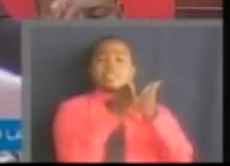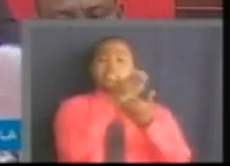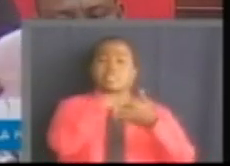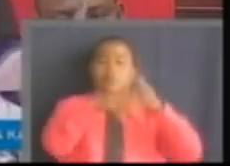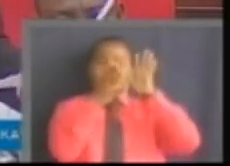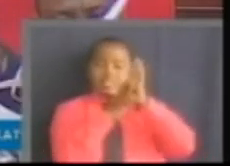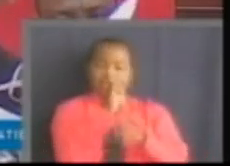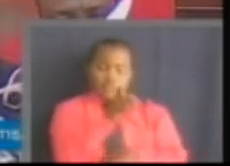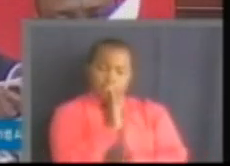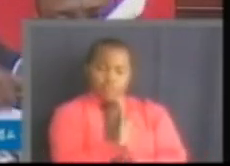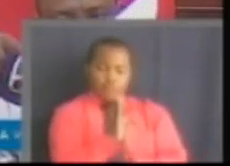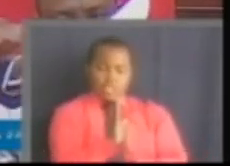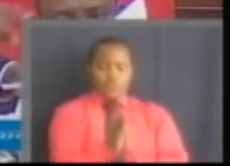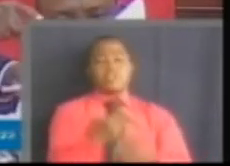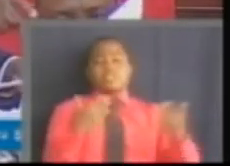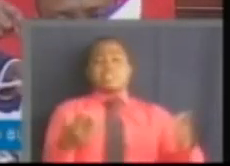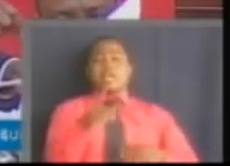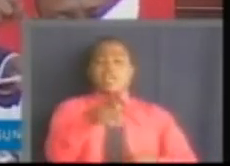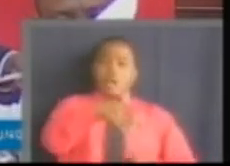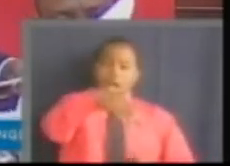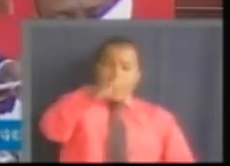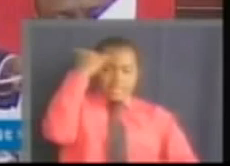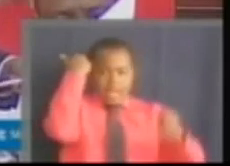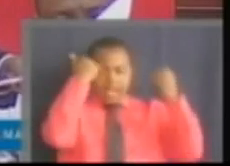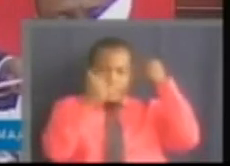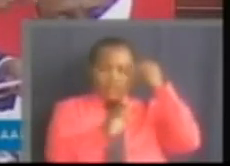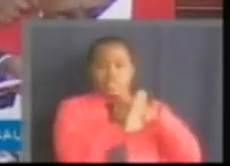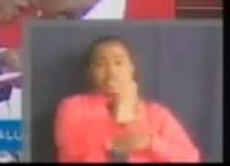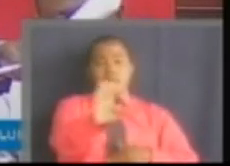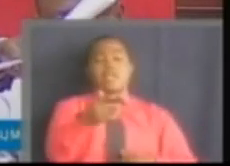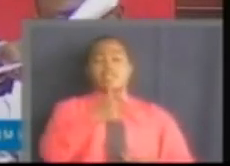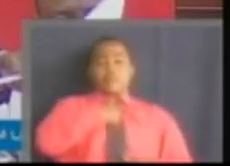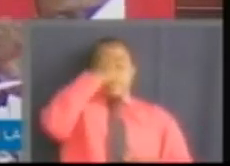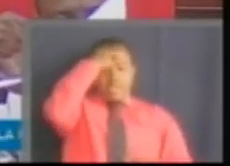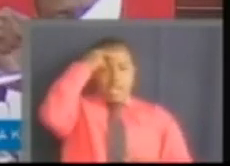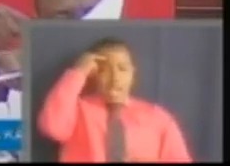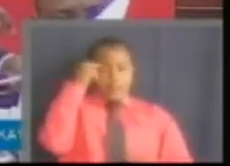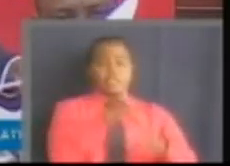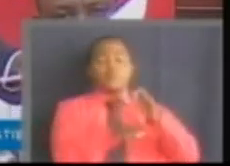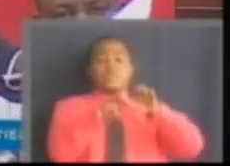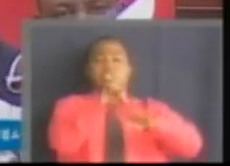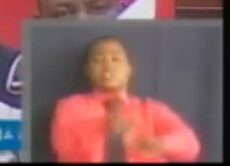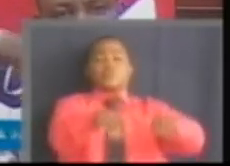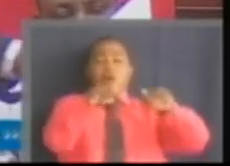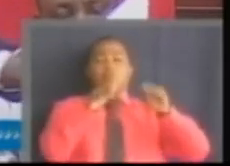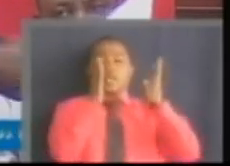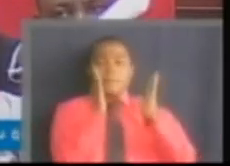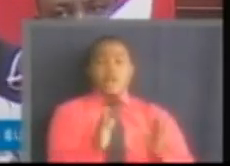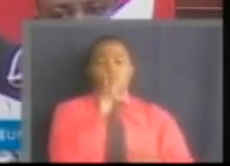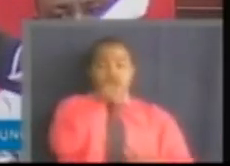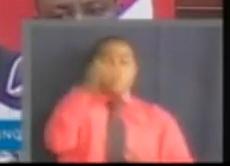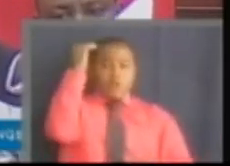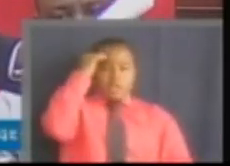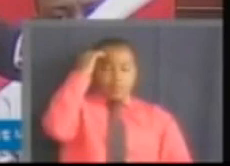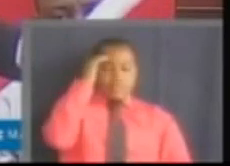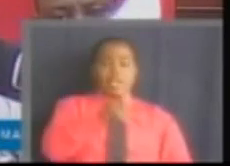kilivyo, ili tuhakikishe kwamba aende ashauriane naye na mwenyekiti. Naamini wa bunge maalum atakuwa na busara ya kuona kwamba ngoja tumuite naye tumsikilize ni kwa